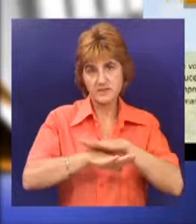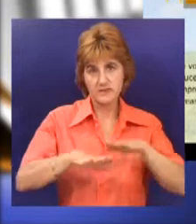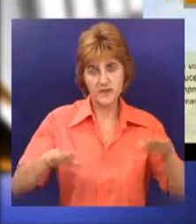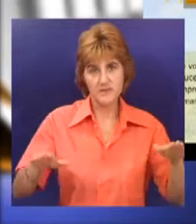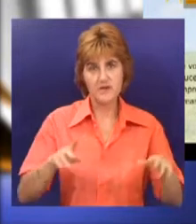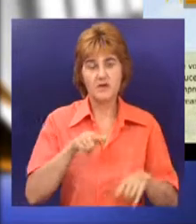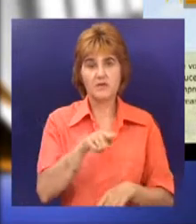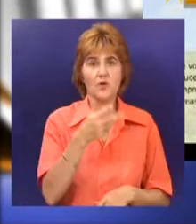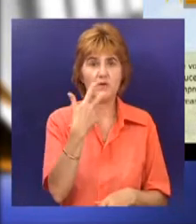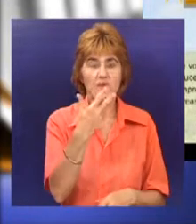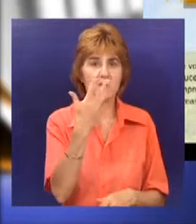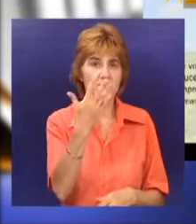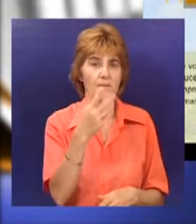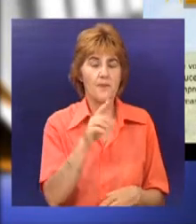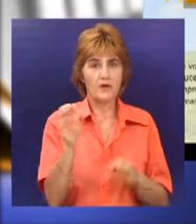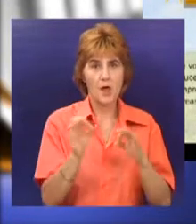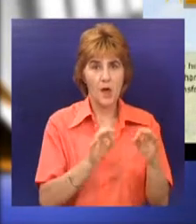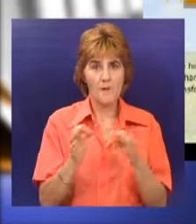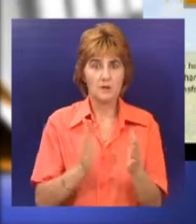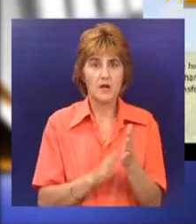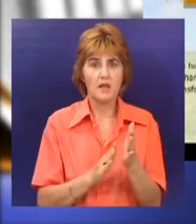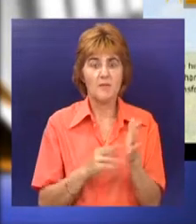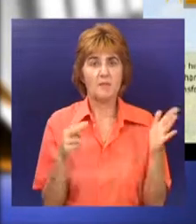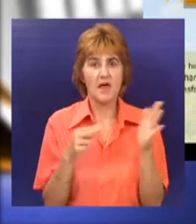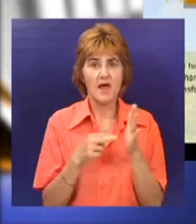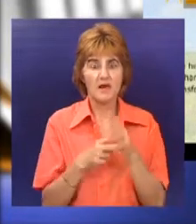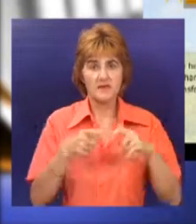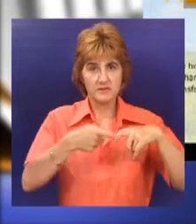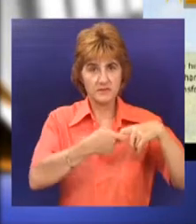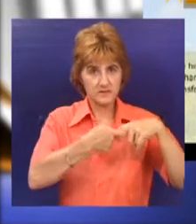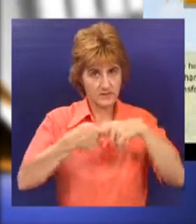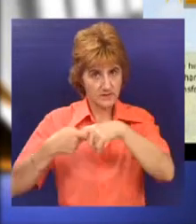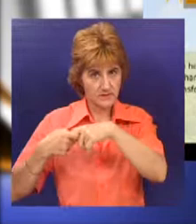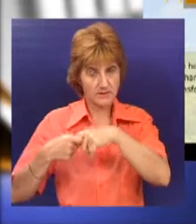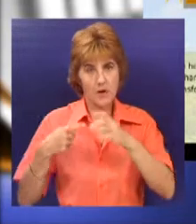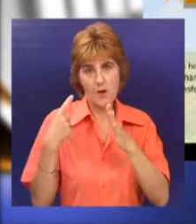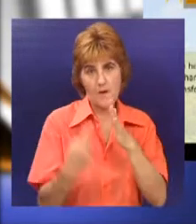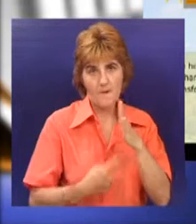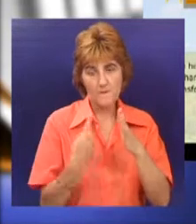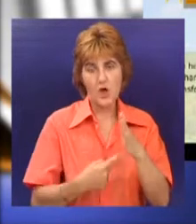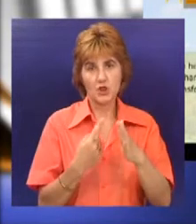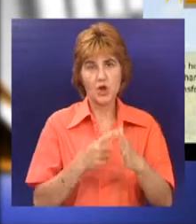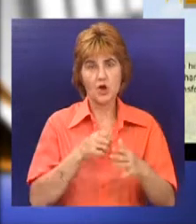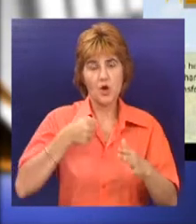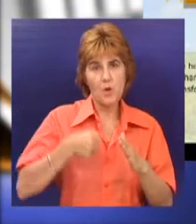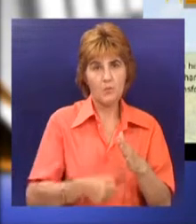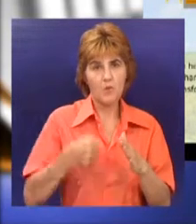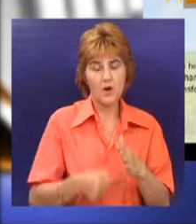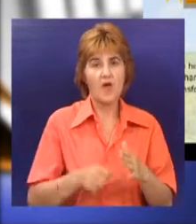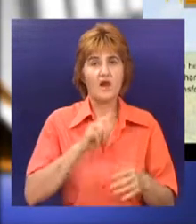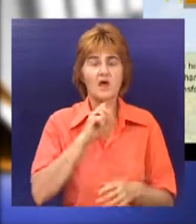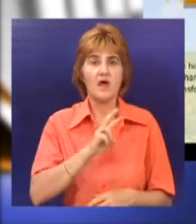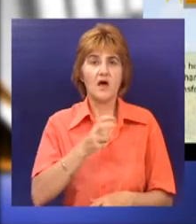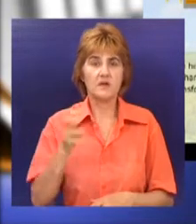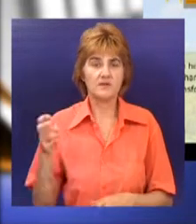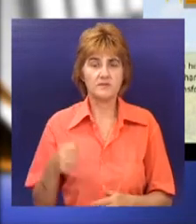ostatak toplote od 35 do 25% se stvara primjenom električne energije za pokretanje elektromotora kompresora,